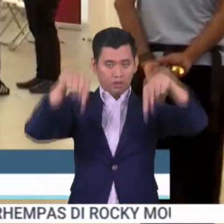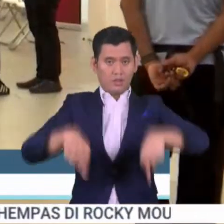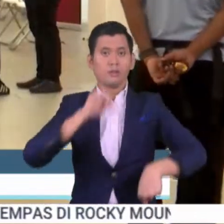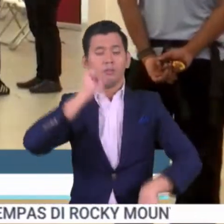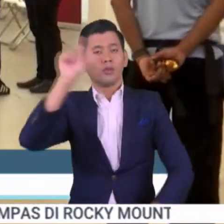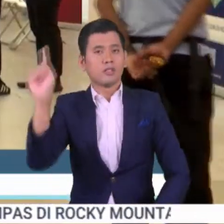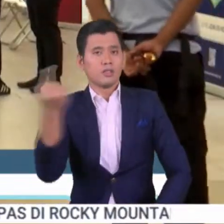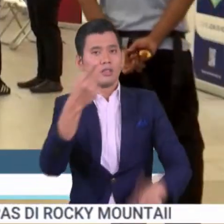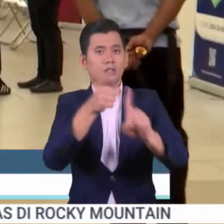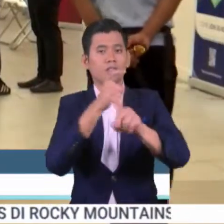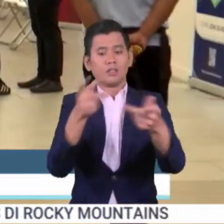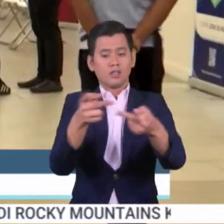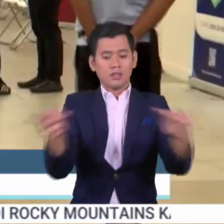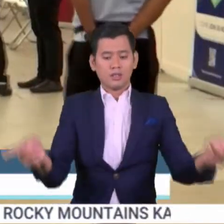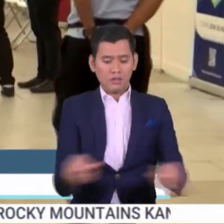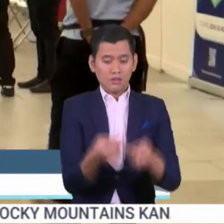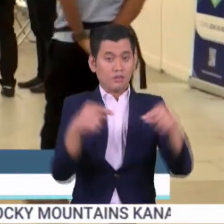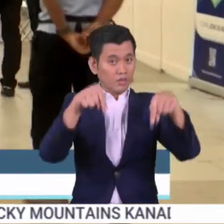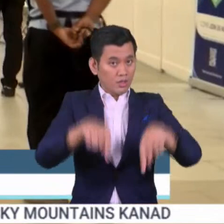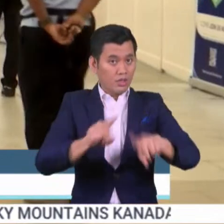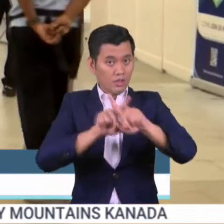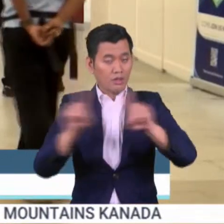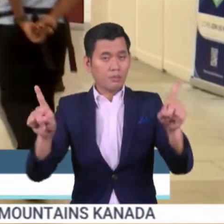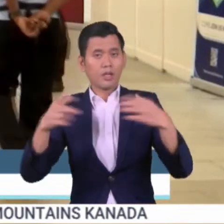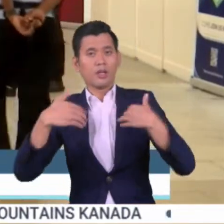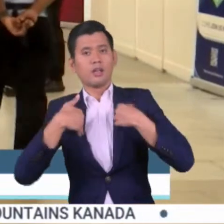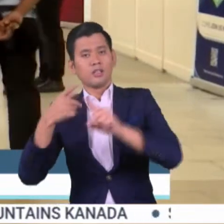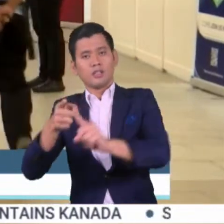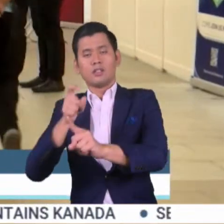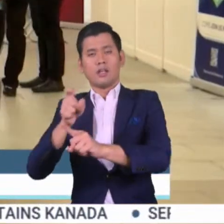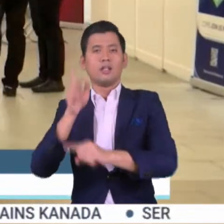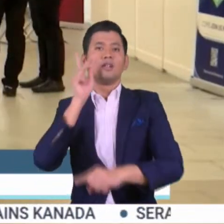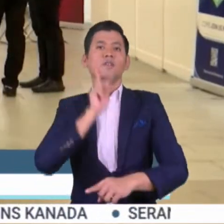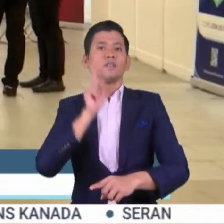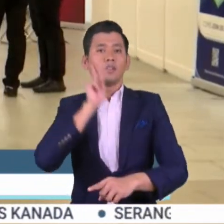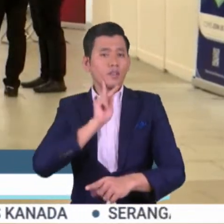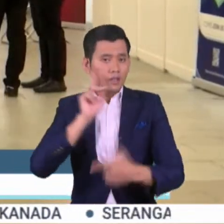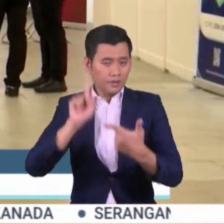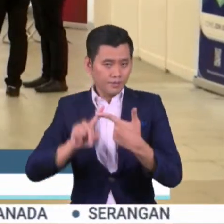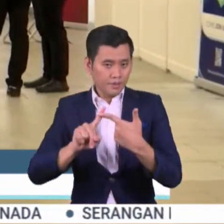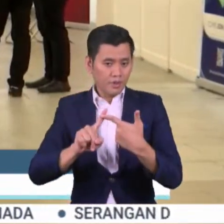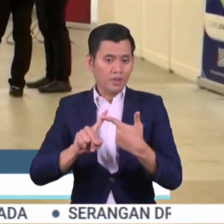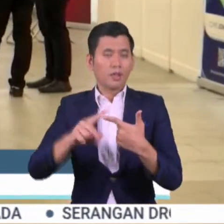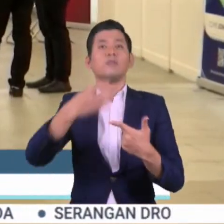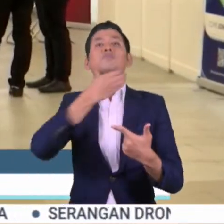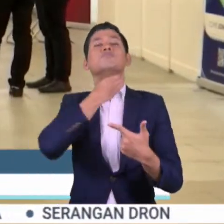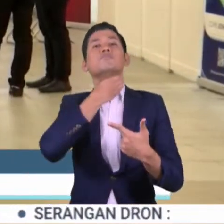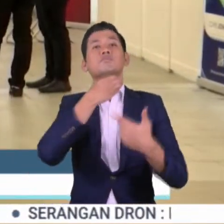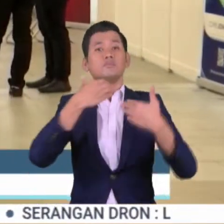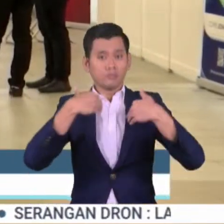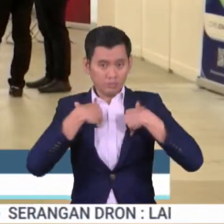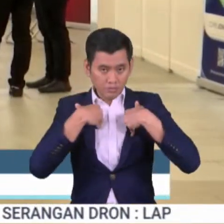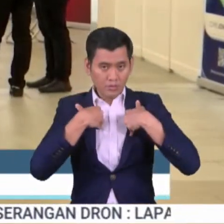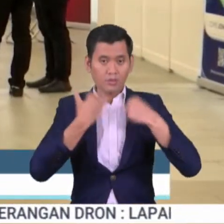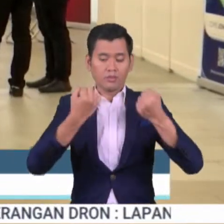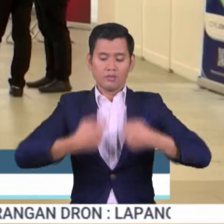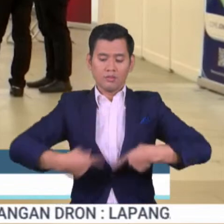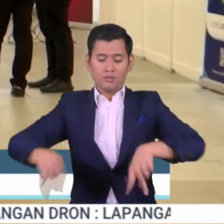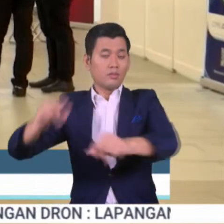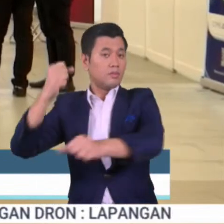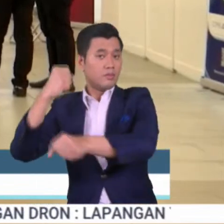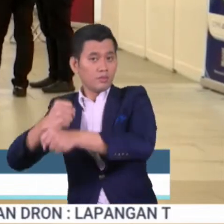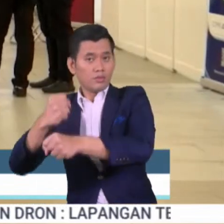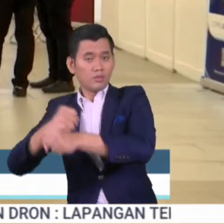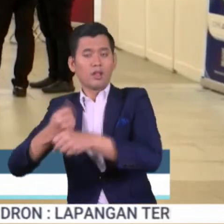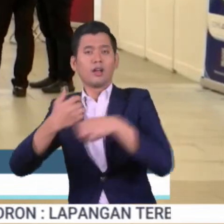bukannya sahaja daripada kawasan ini, malah ada yang dari negeri Kedah dan juga Perak. Dan selain peluang pekerjaan,